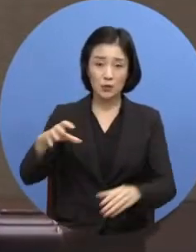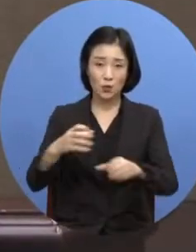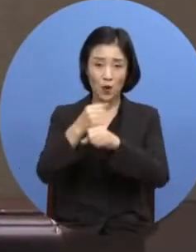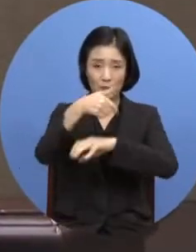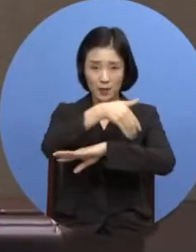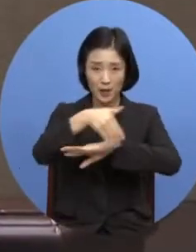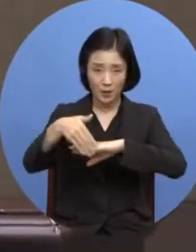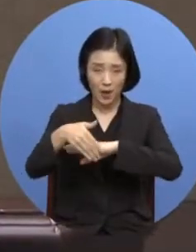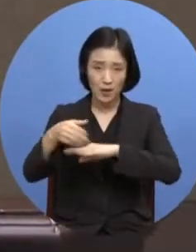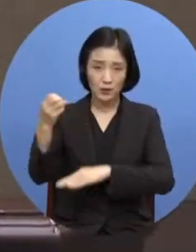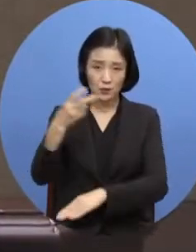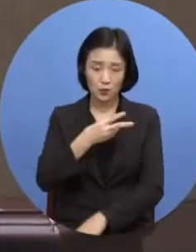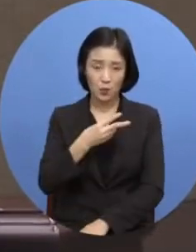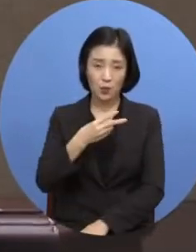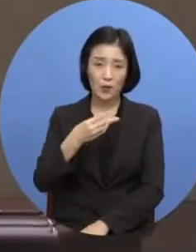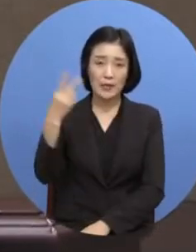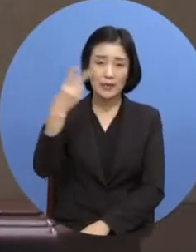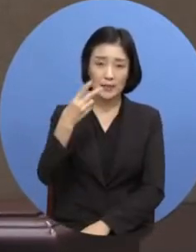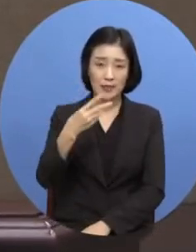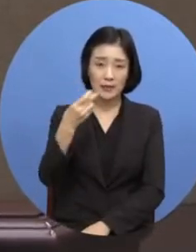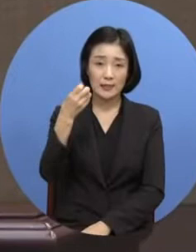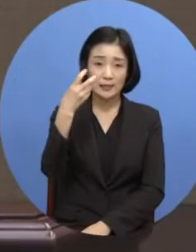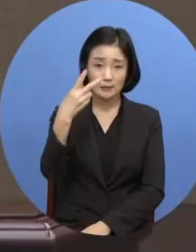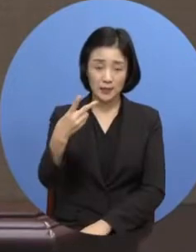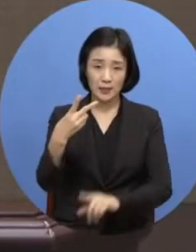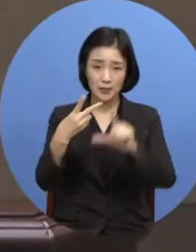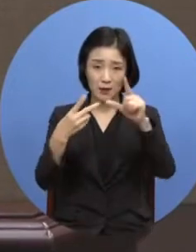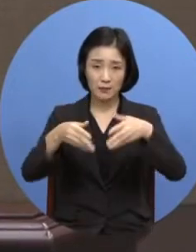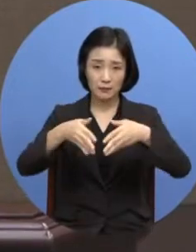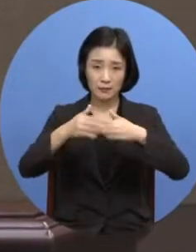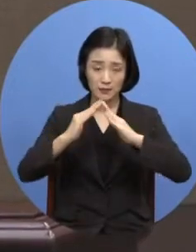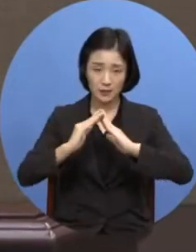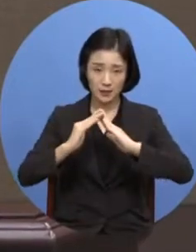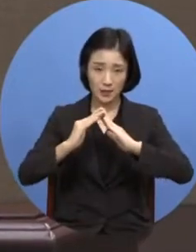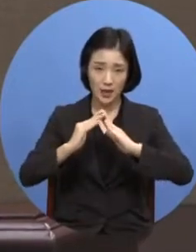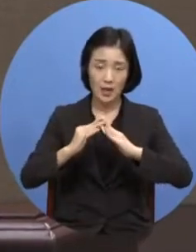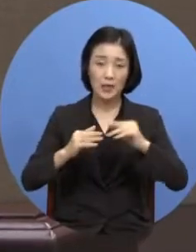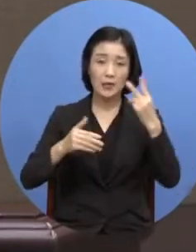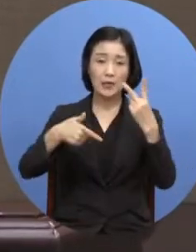이어서 현재는 2021년에 수립한 제2기